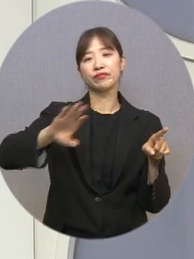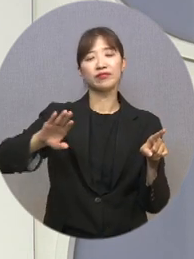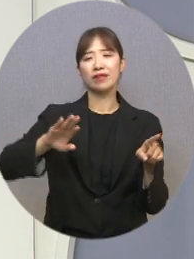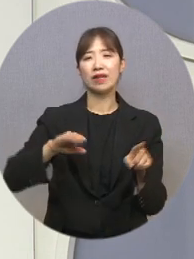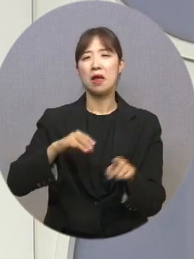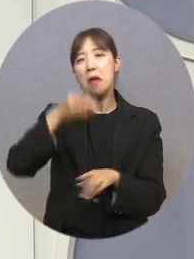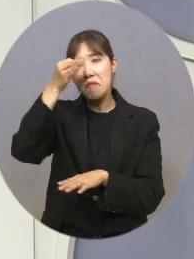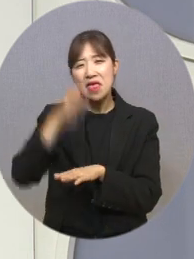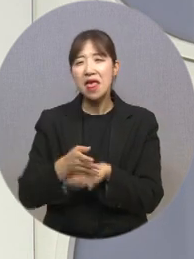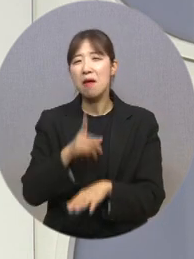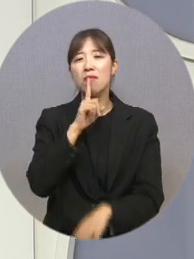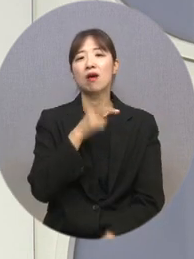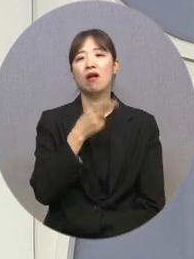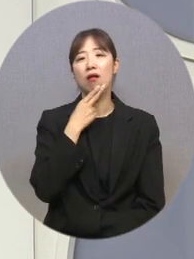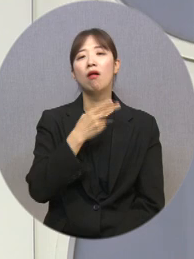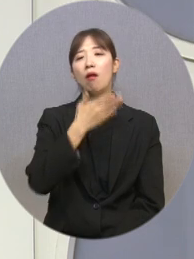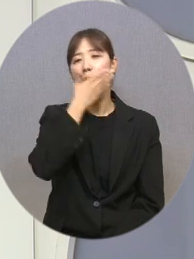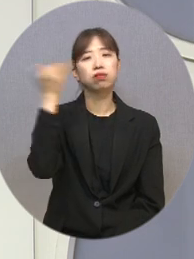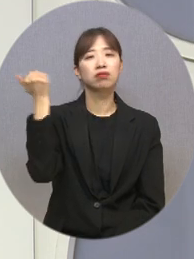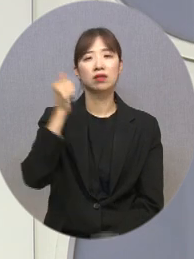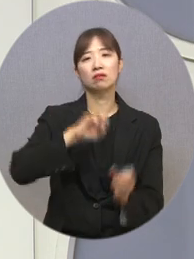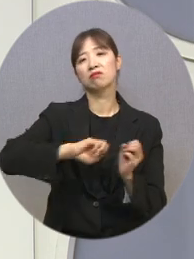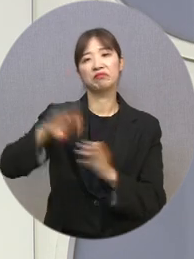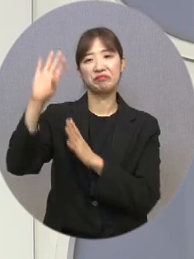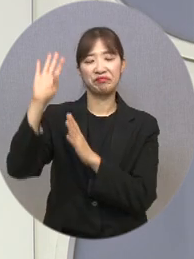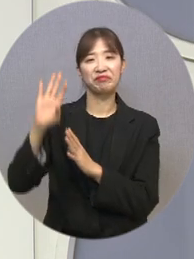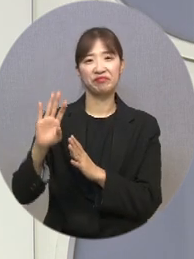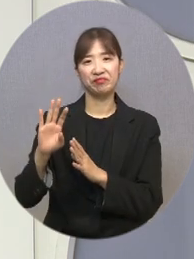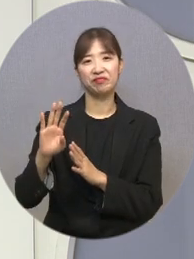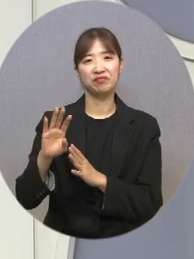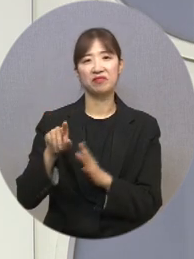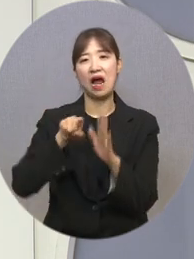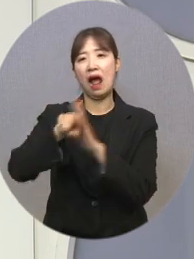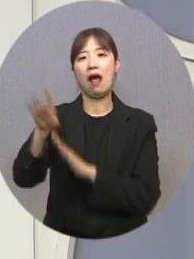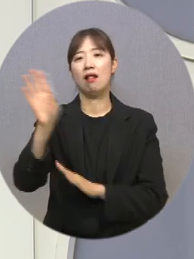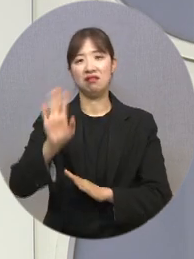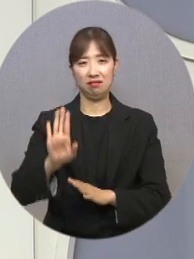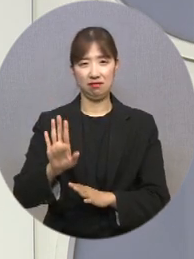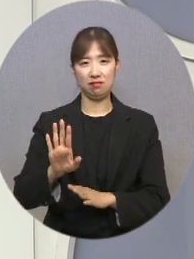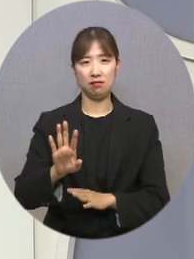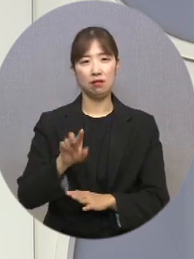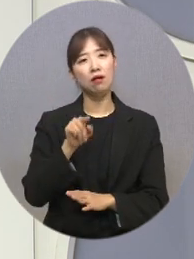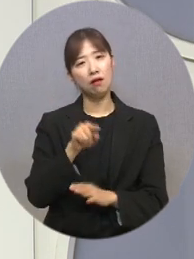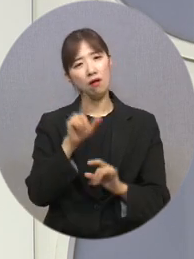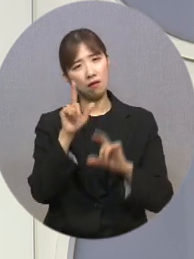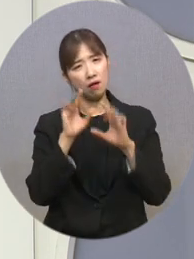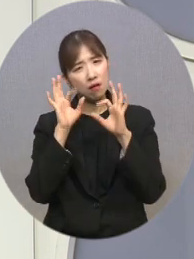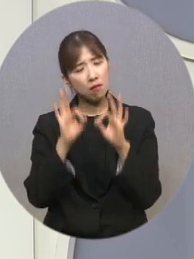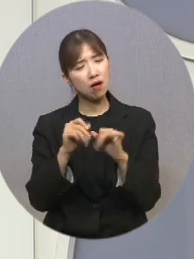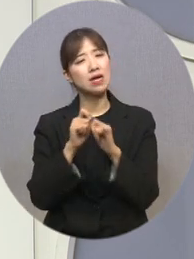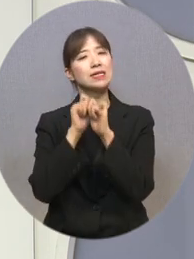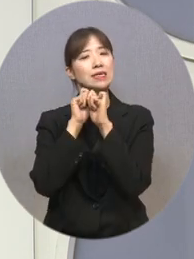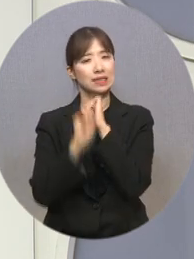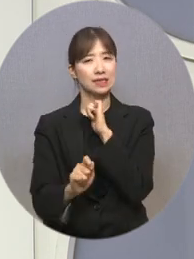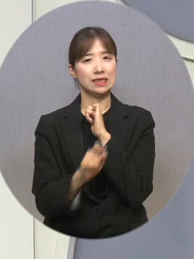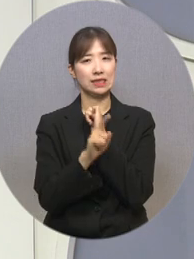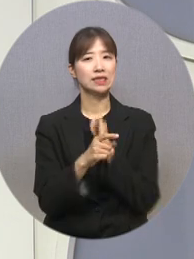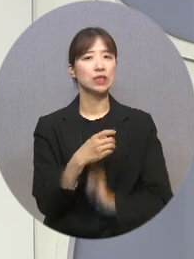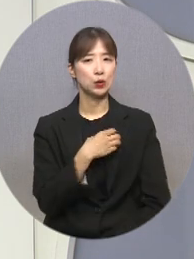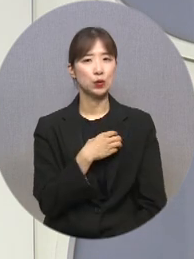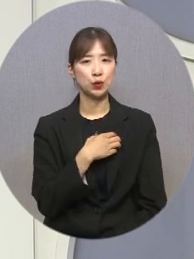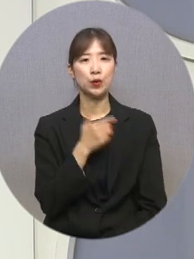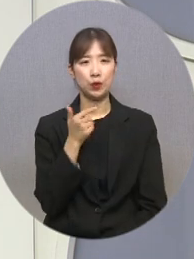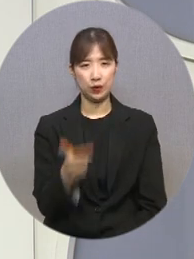양해도 안 구하고 무단으로 그냥 그 약속에 뭐 장소에 안 나오기도 하고 뭐 이런 사람들은 굉장히 사기칠 위험성이